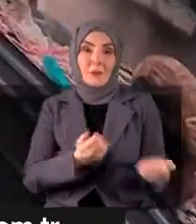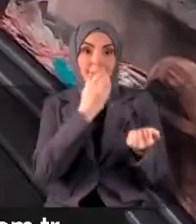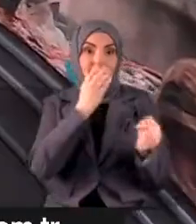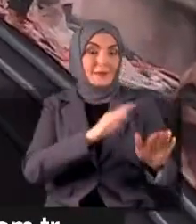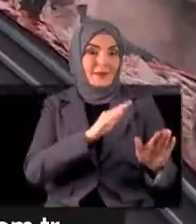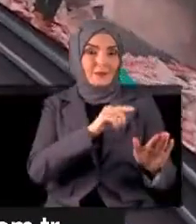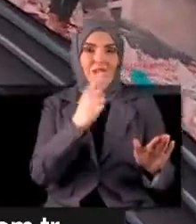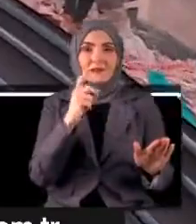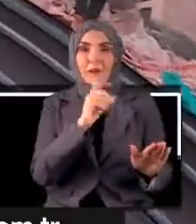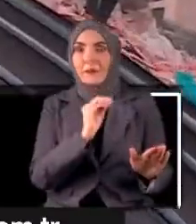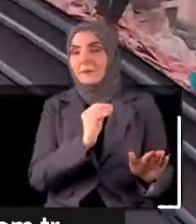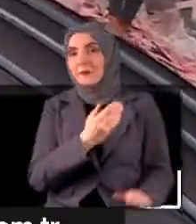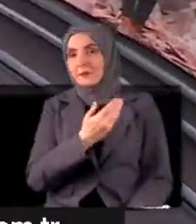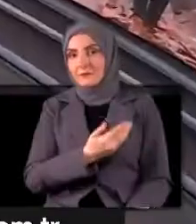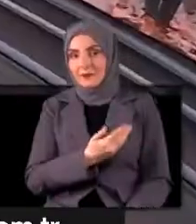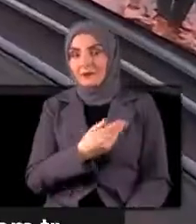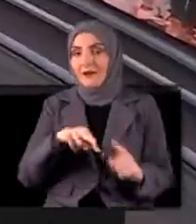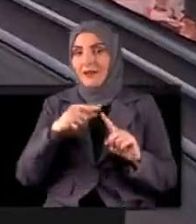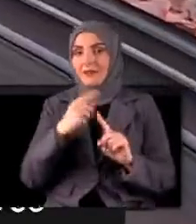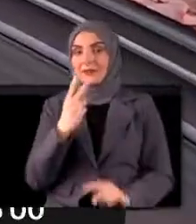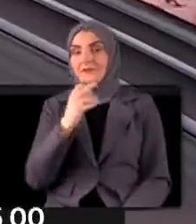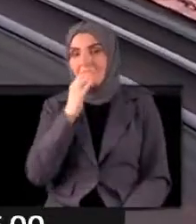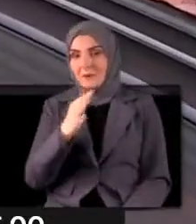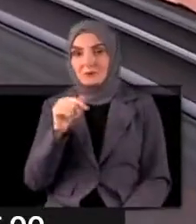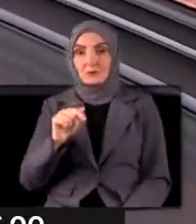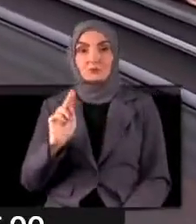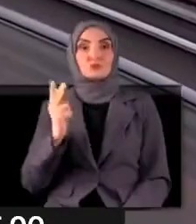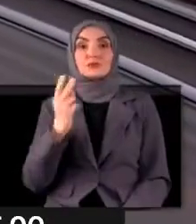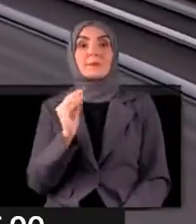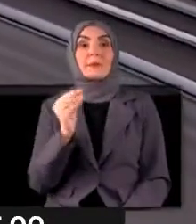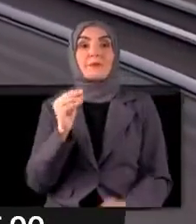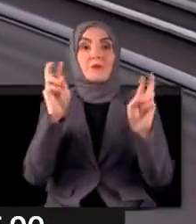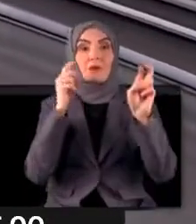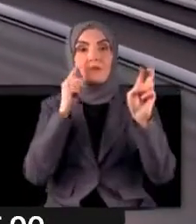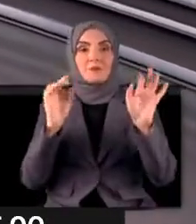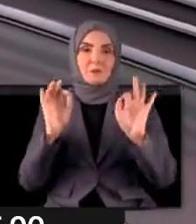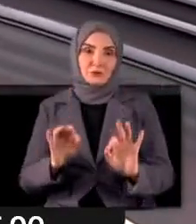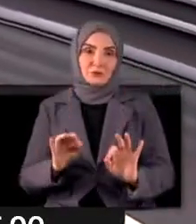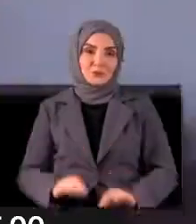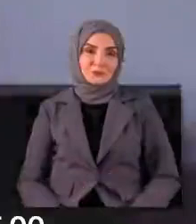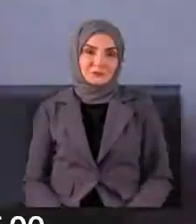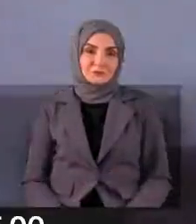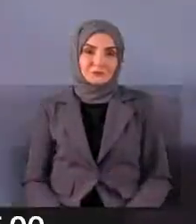Halit Talha. ATV Haber bugün mucize bebeklerle başlıyor.